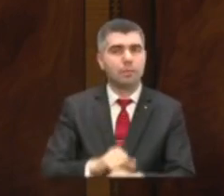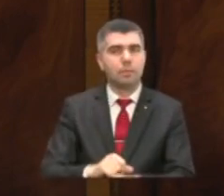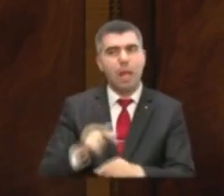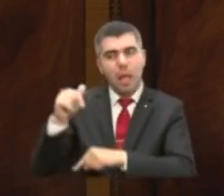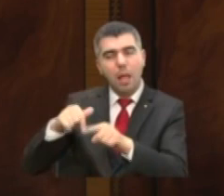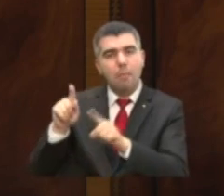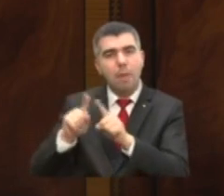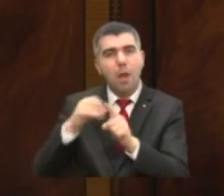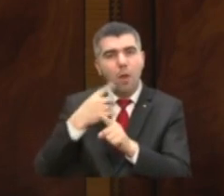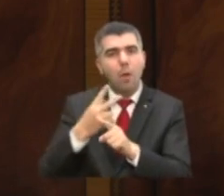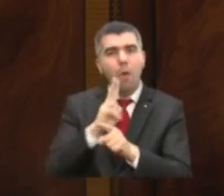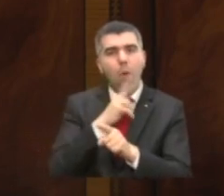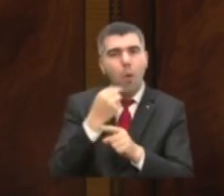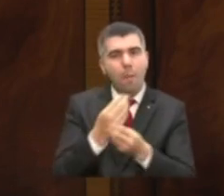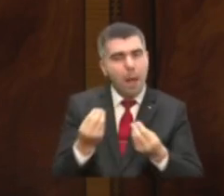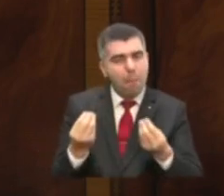الأغلبية أو كان في المعارضة،